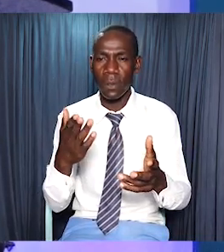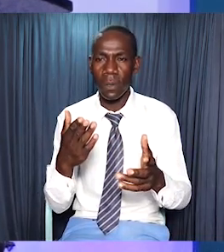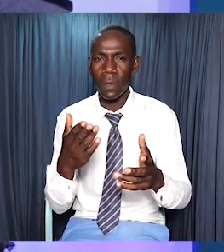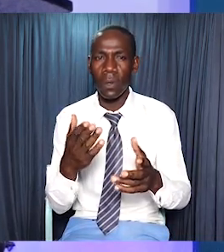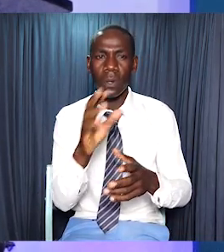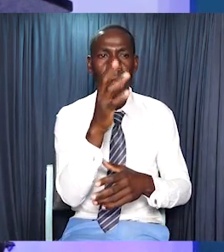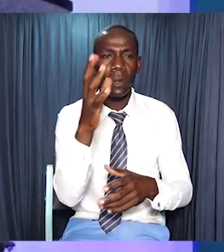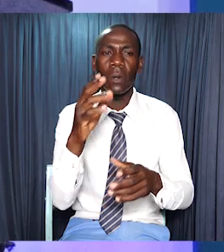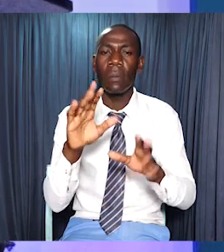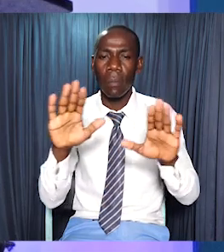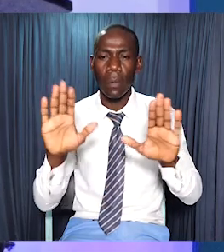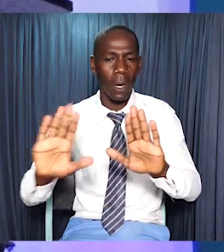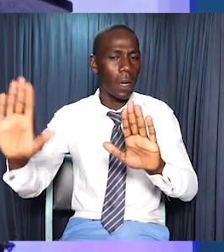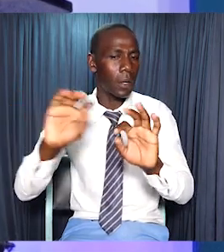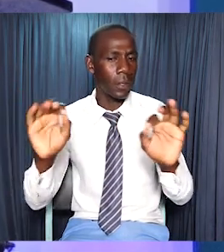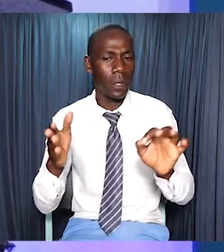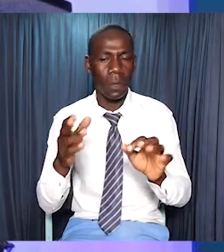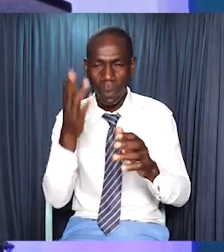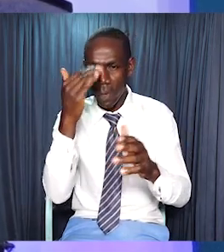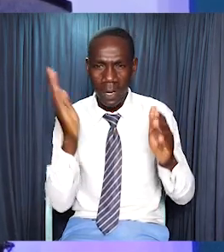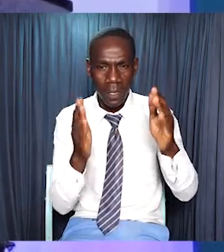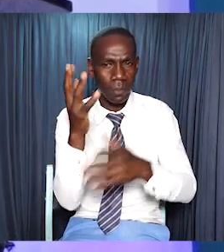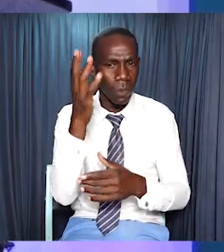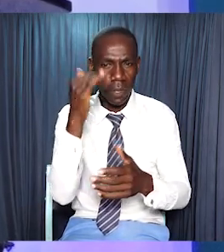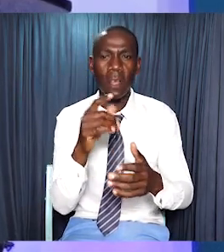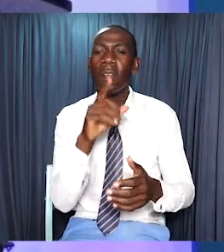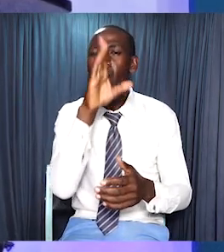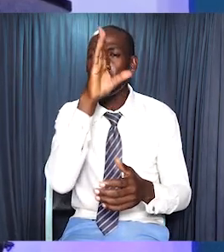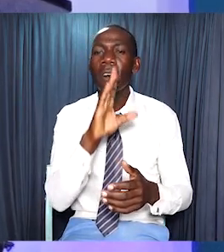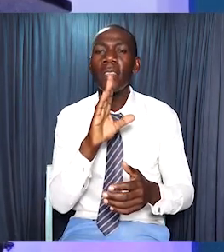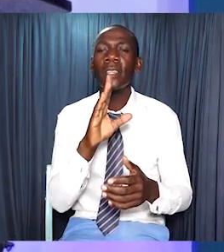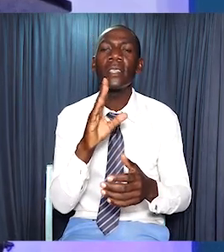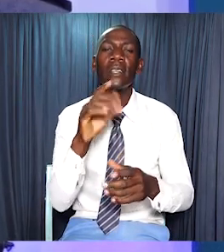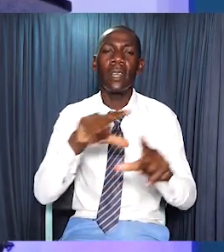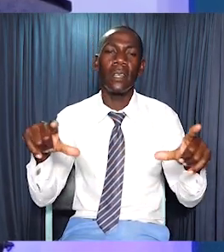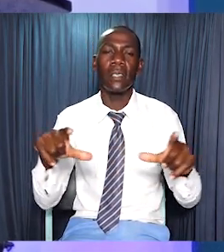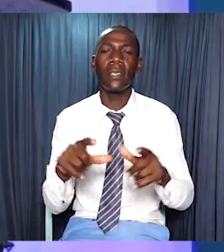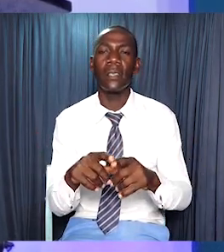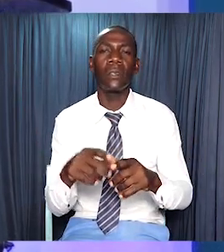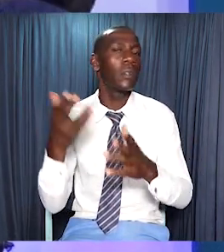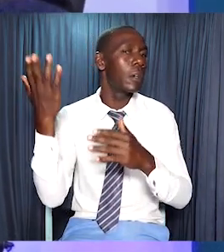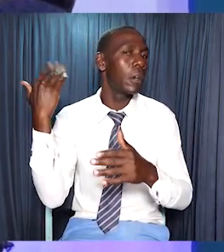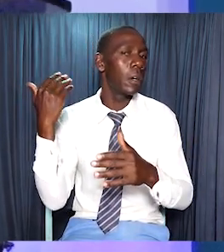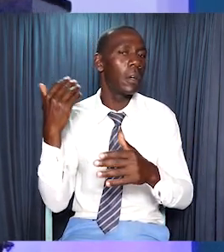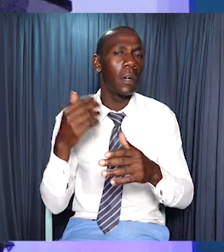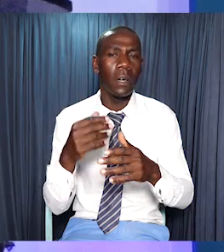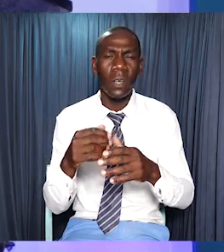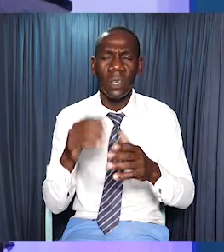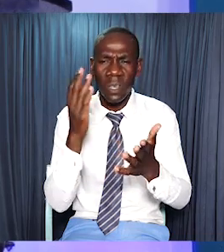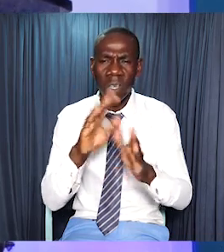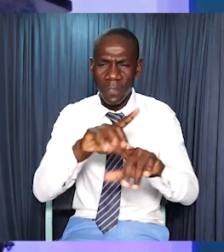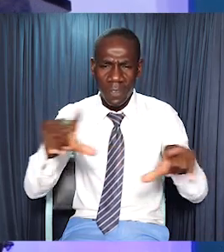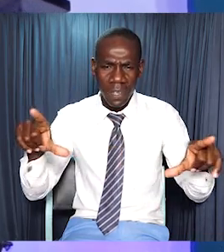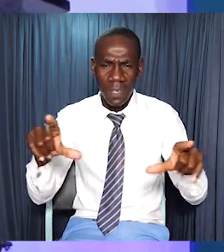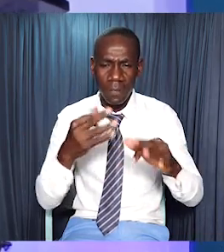pori hakuna mtu. This is a bush, no one is staying here. Hiyo ni shamba ya baba zetu sigusa. This is the land to our forefathers. Ta pori hili na hili ni pori pia